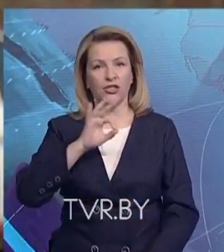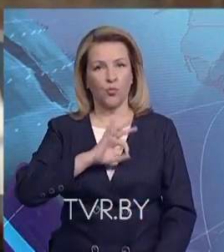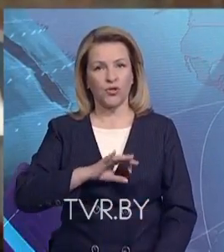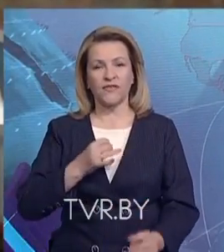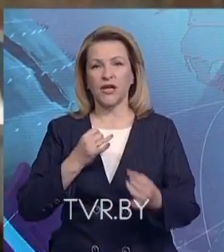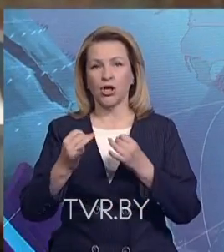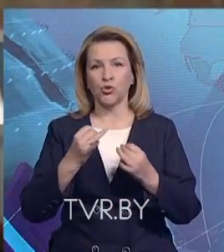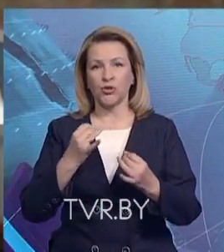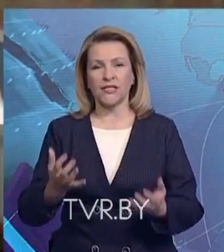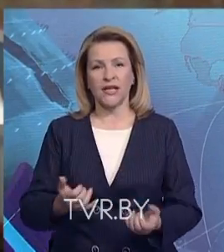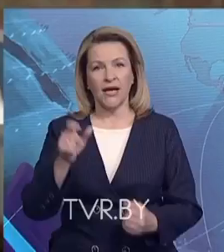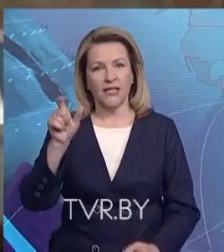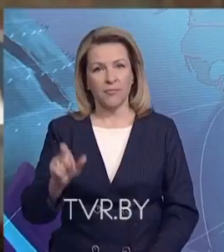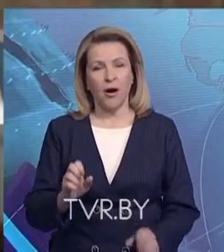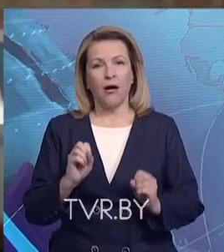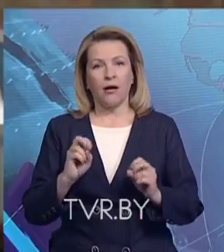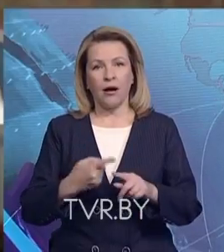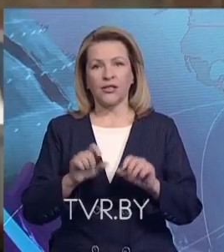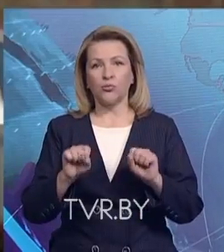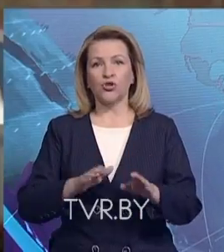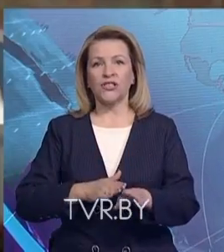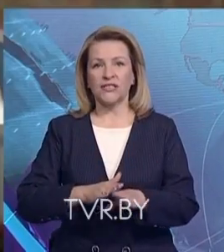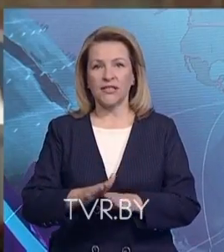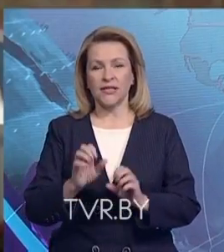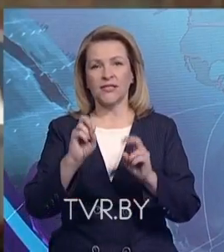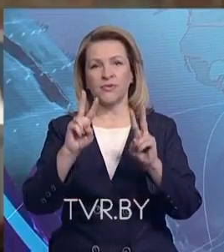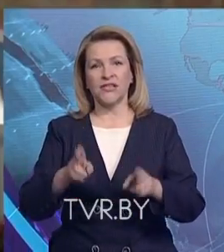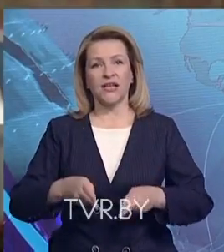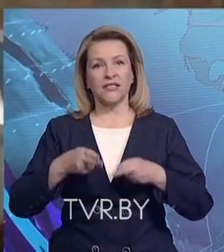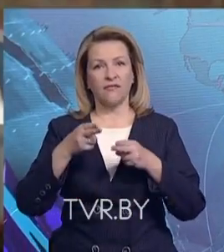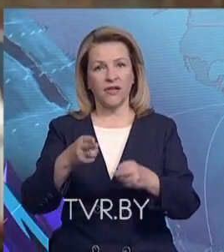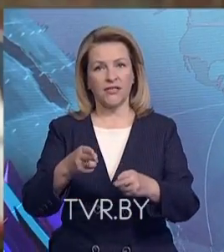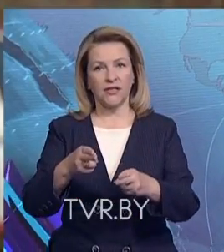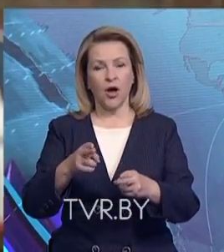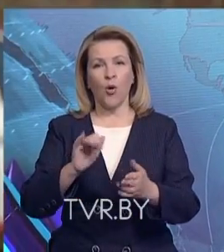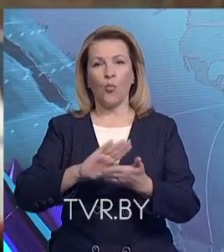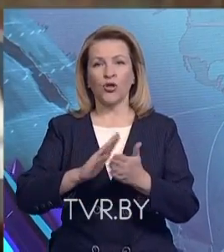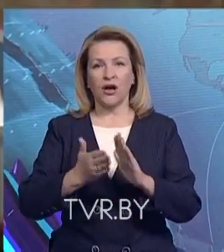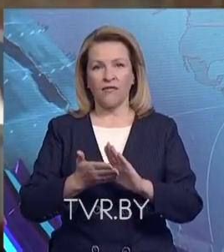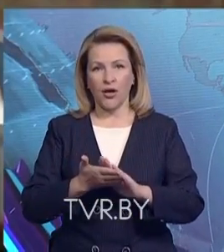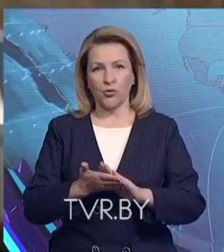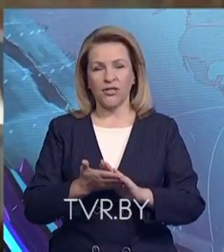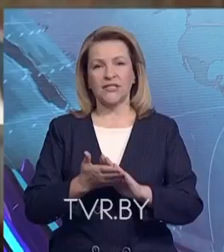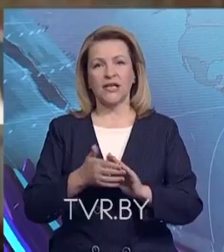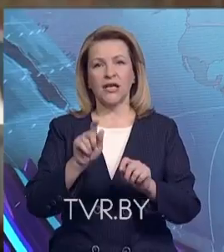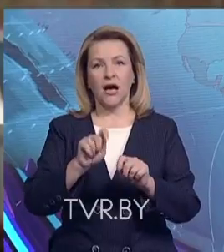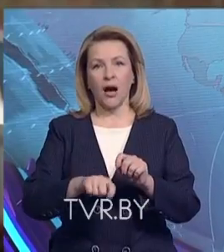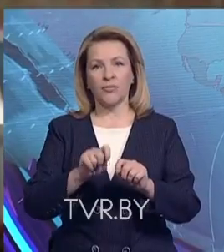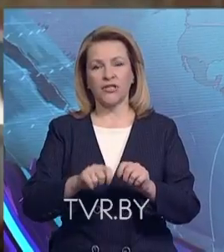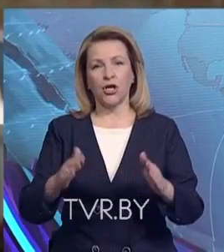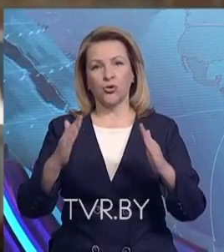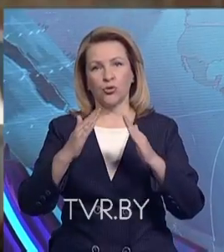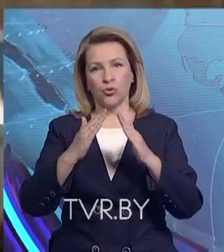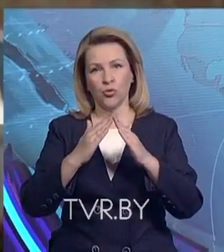воспользоваться консультацией спасателей. Как это можно сделать? Специалист выйдет по договоренности и обследует